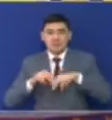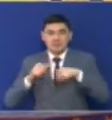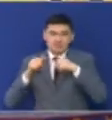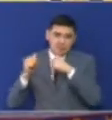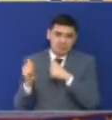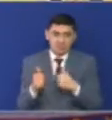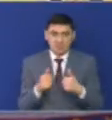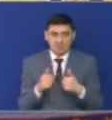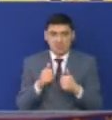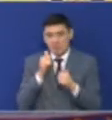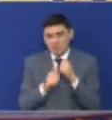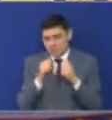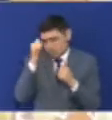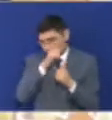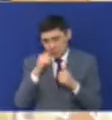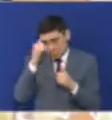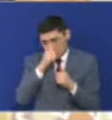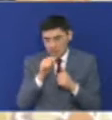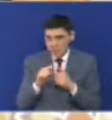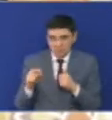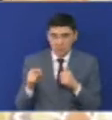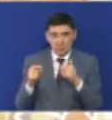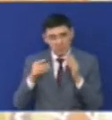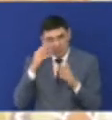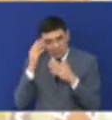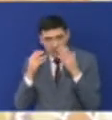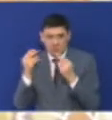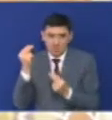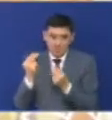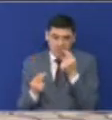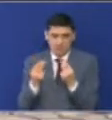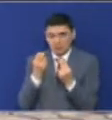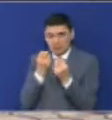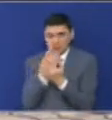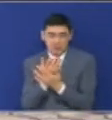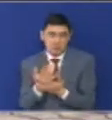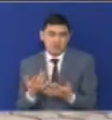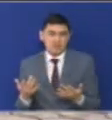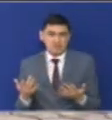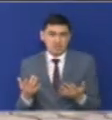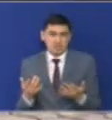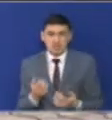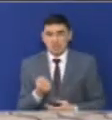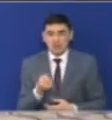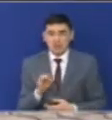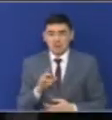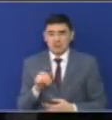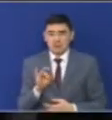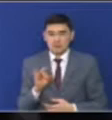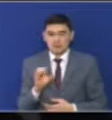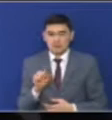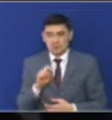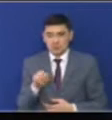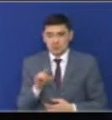год проводы зимы сопровождаются весельем, народными гуляниями, играми. И, как отметил заместитель акима города Айдар Садырбаев, этот праздник